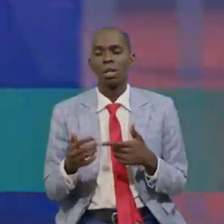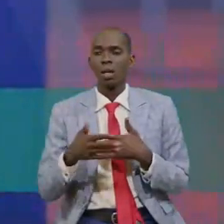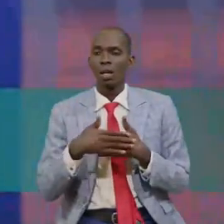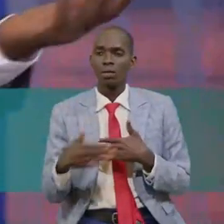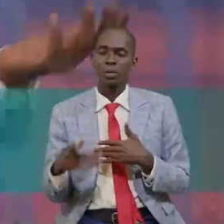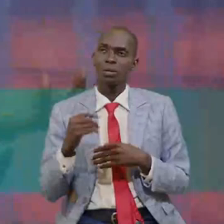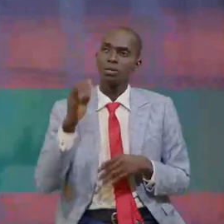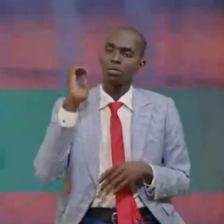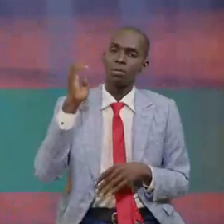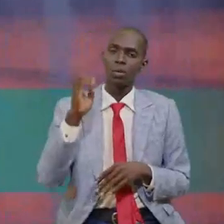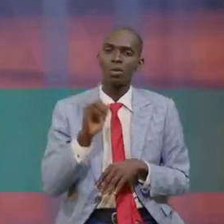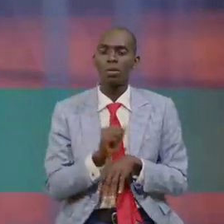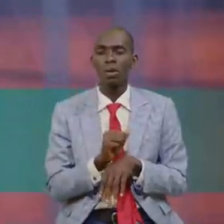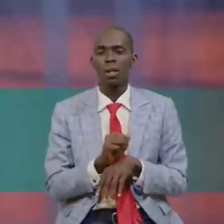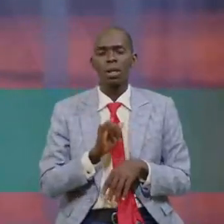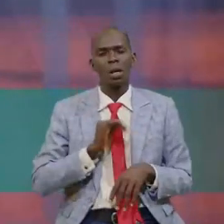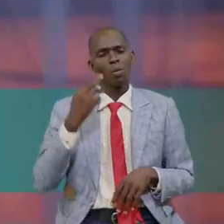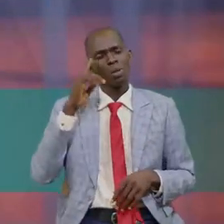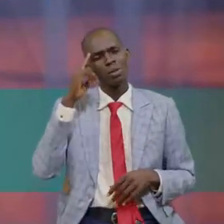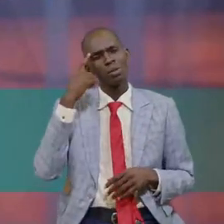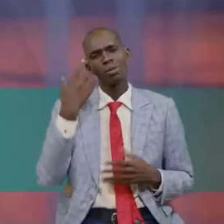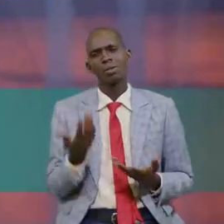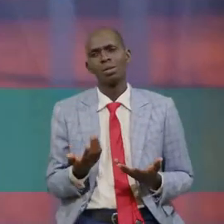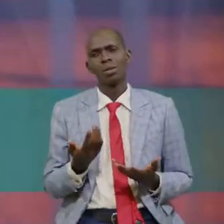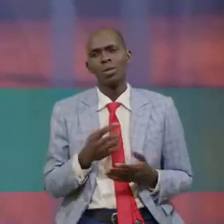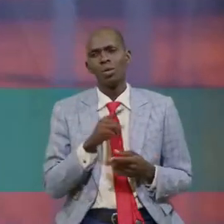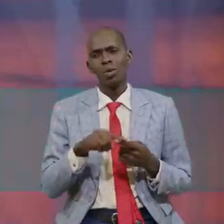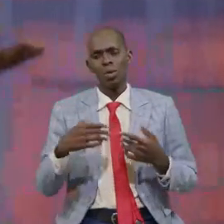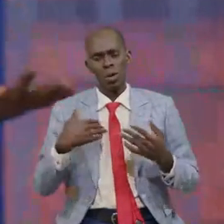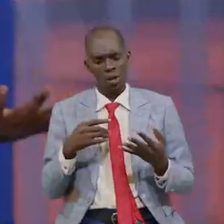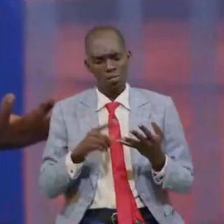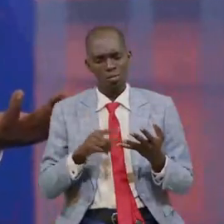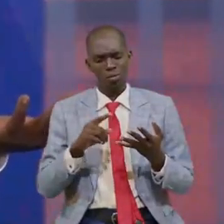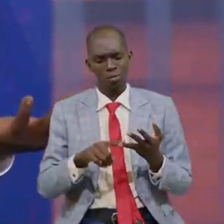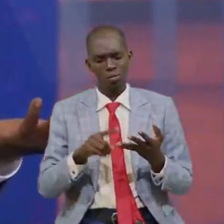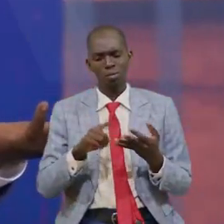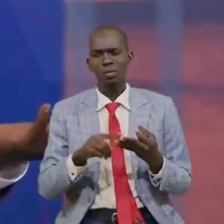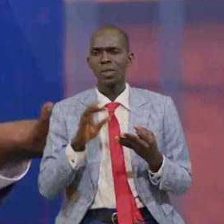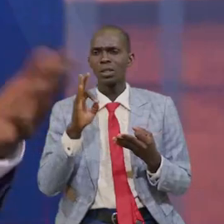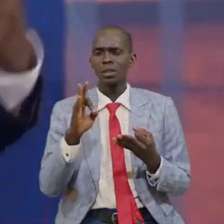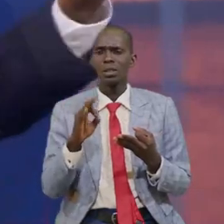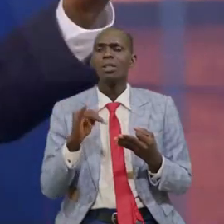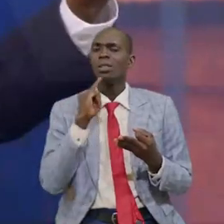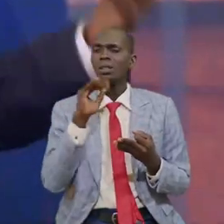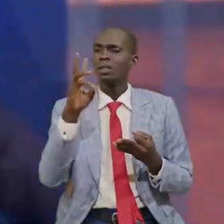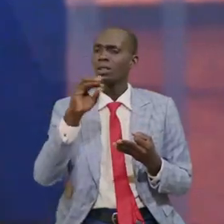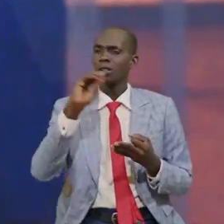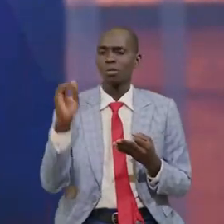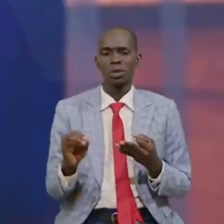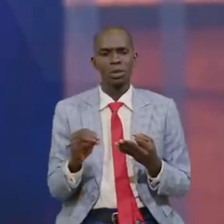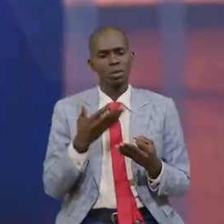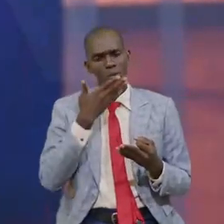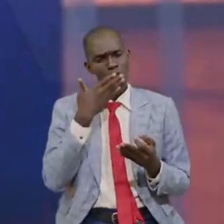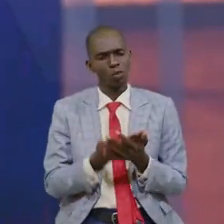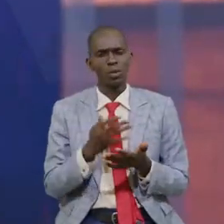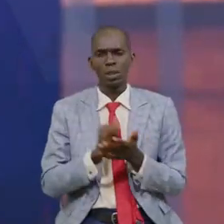après l'évangéliste, je pensais, quand tu as 3 sur 5, ça c'est 60%.